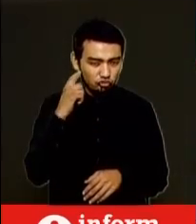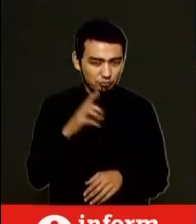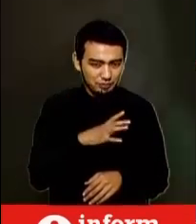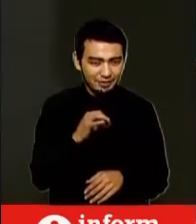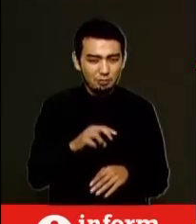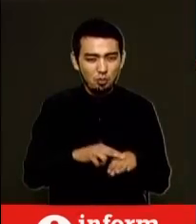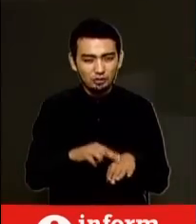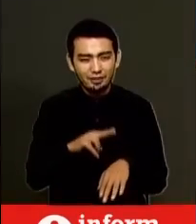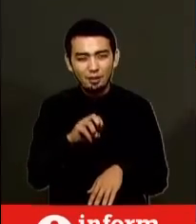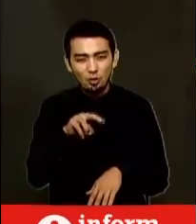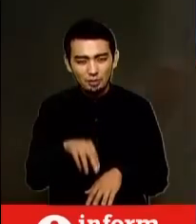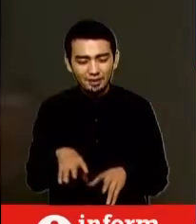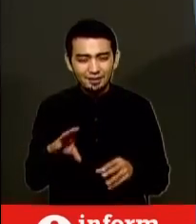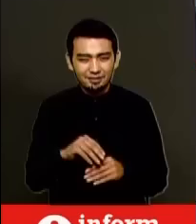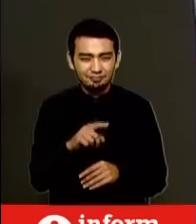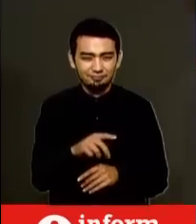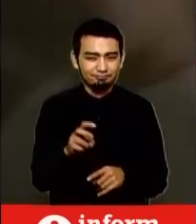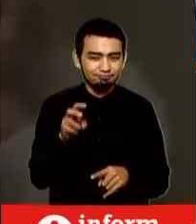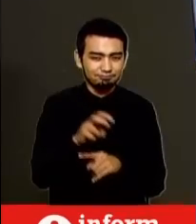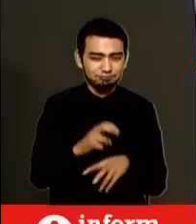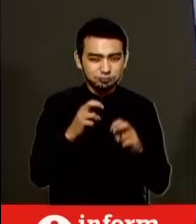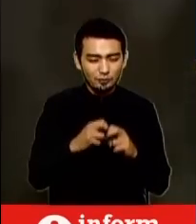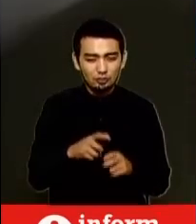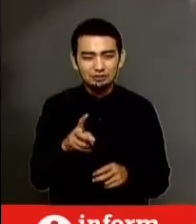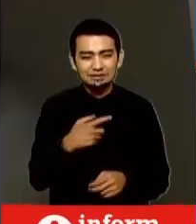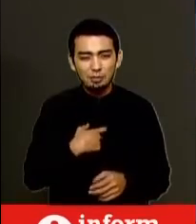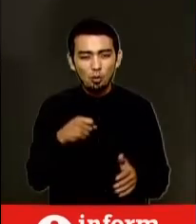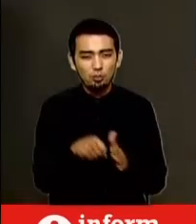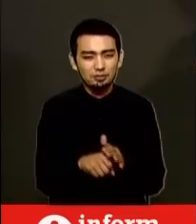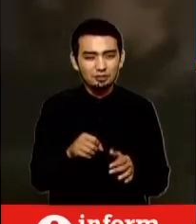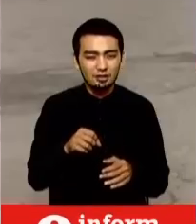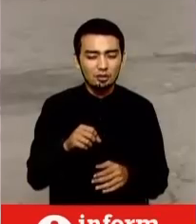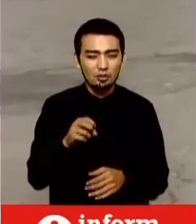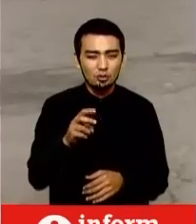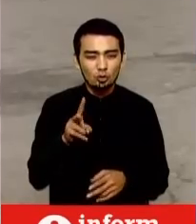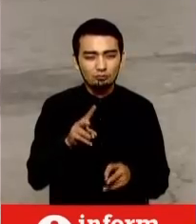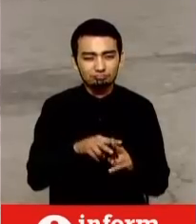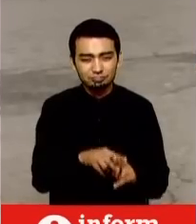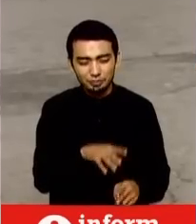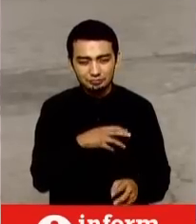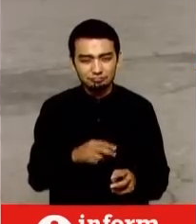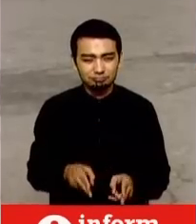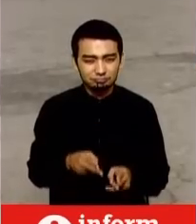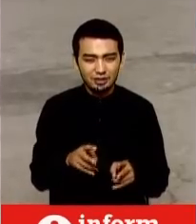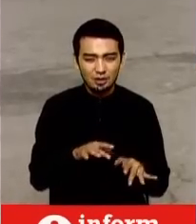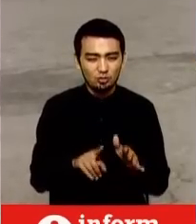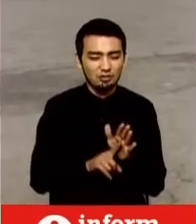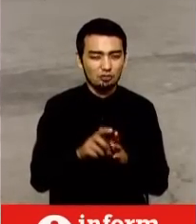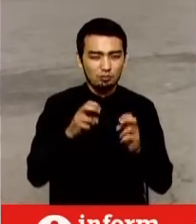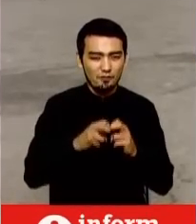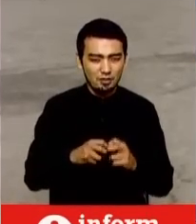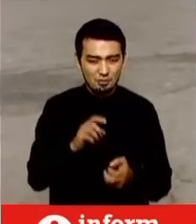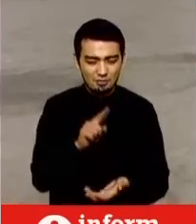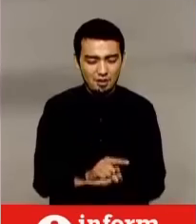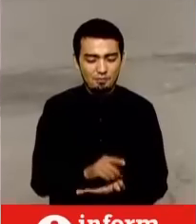Полиция департаменті қазір суицидке итермелеу бабымен қылмыстық істі тергеуге кіріскен. қазір комиссия құрылды, мектепке міндетті түрде тексеріс